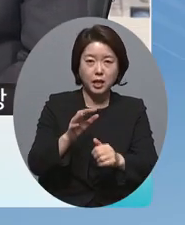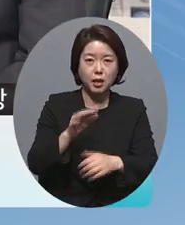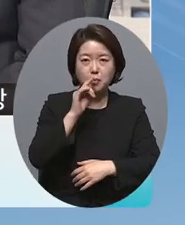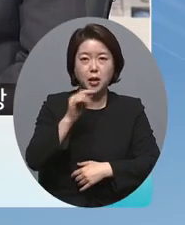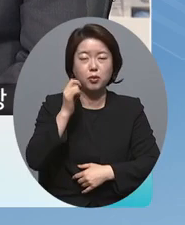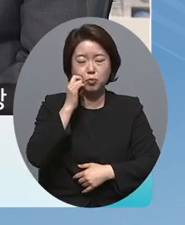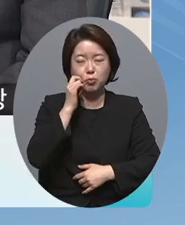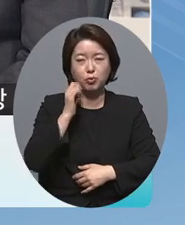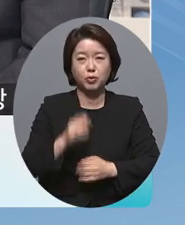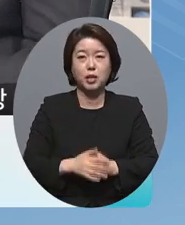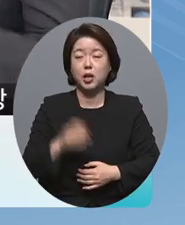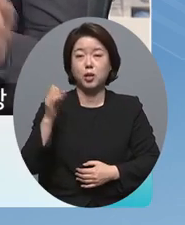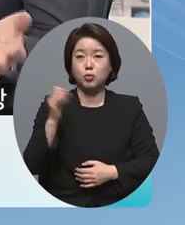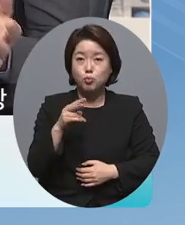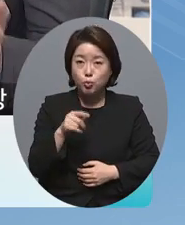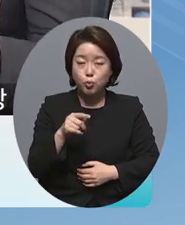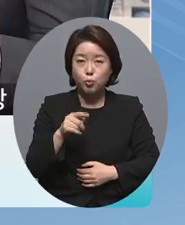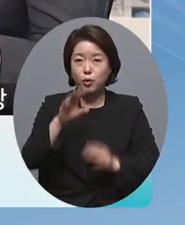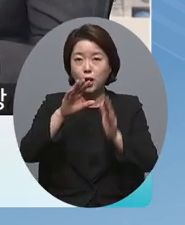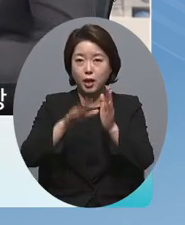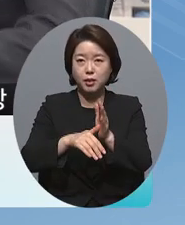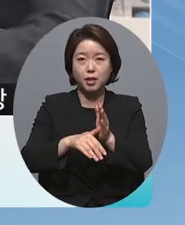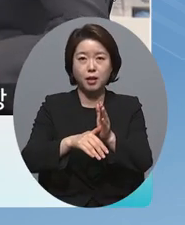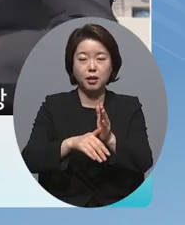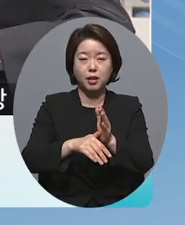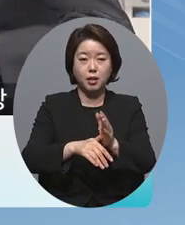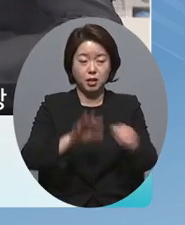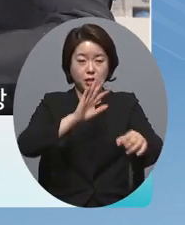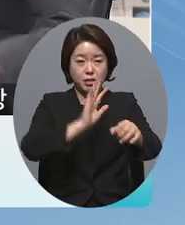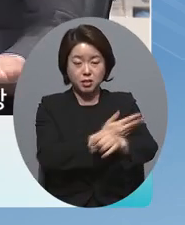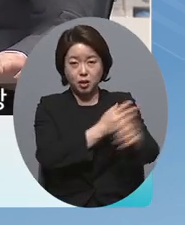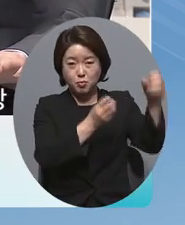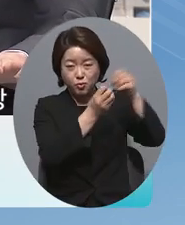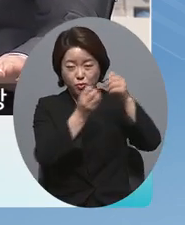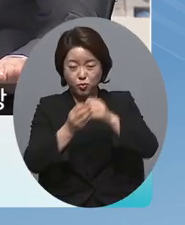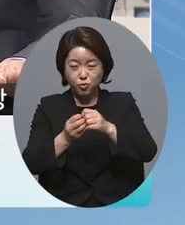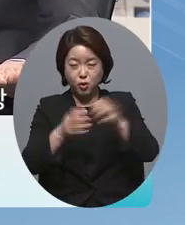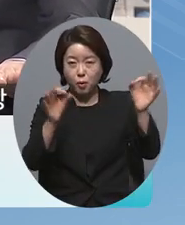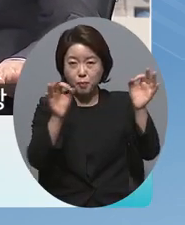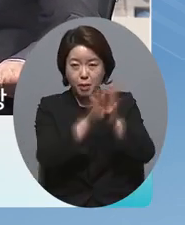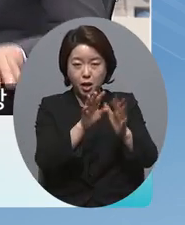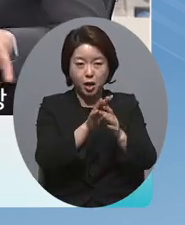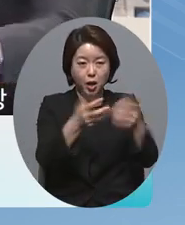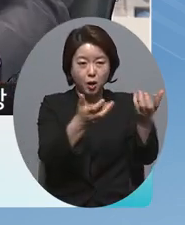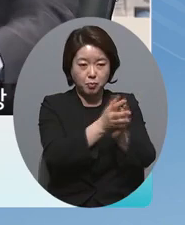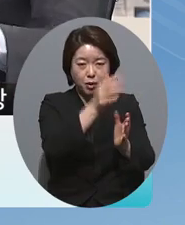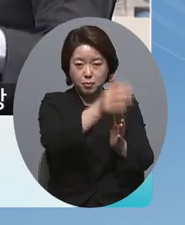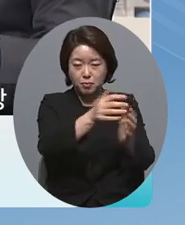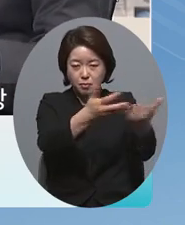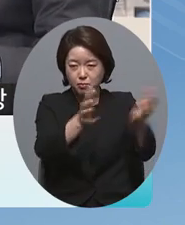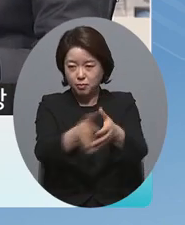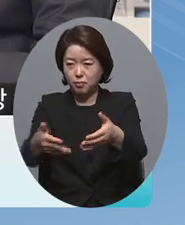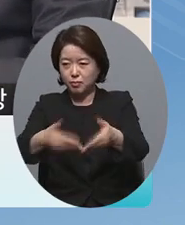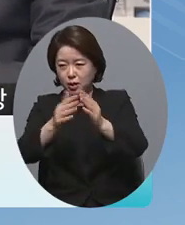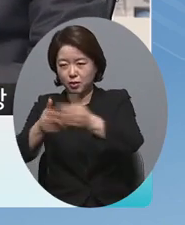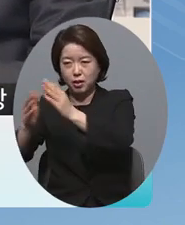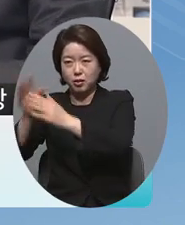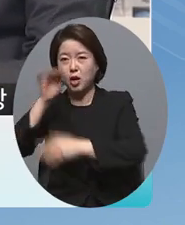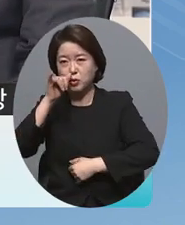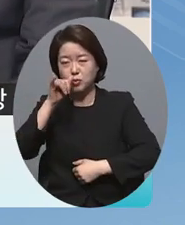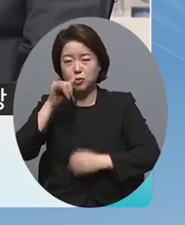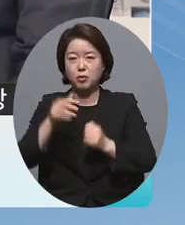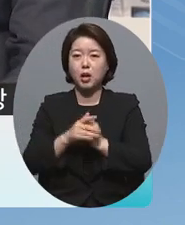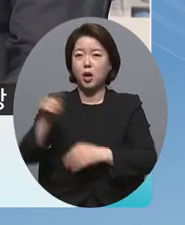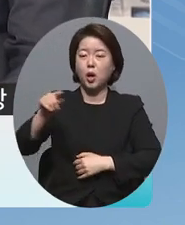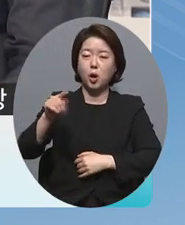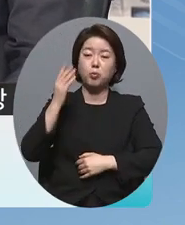못했어요. 그리고 이제 그 당시에 적폐청산위원회 각 부처에 다 설치했잖아요. 그리고서 뭐 심지어는 청와대에서 캐비닛